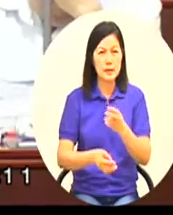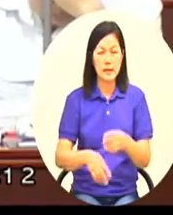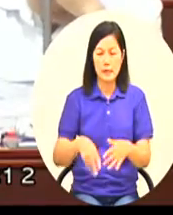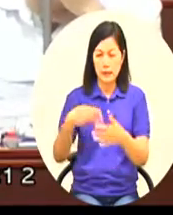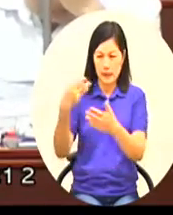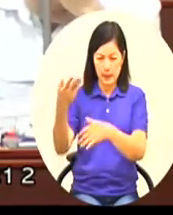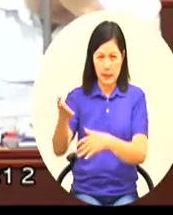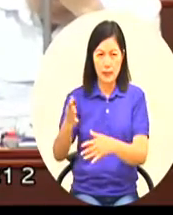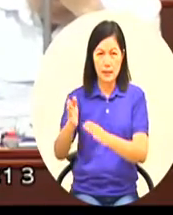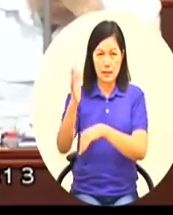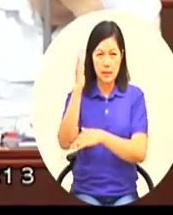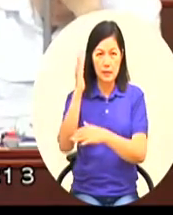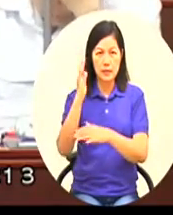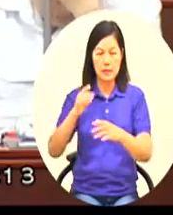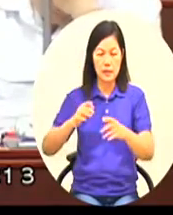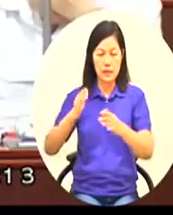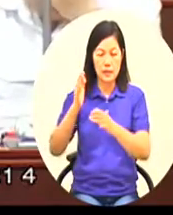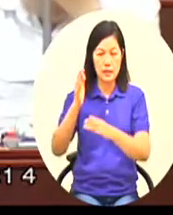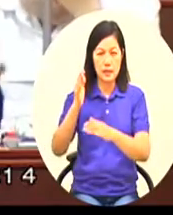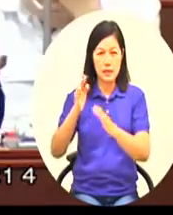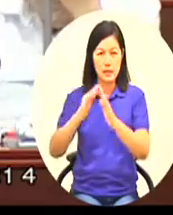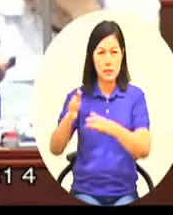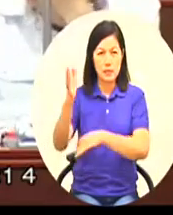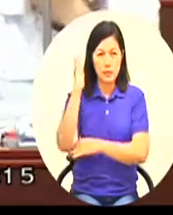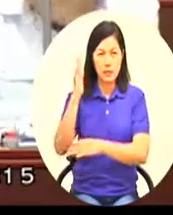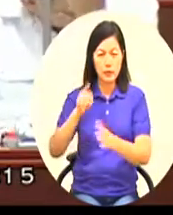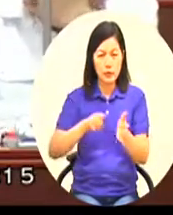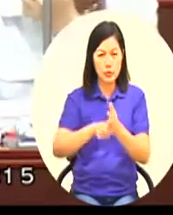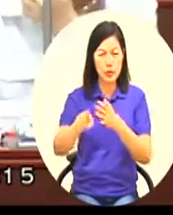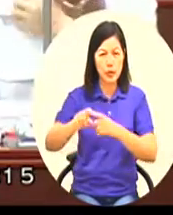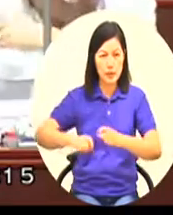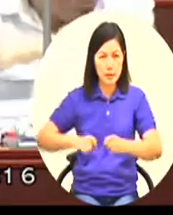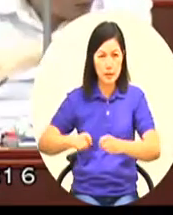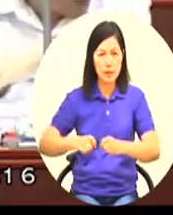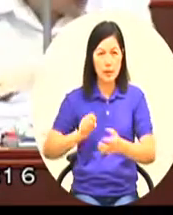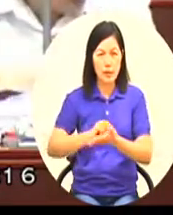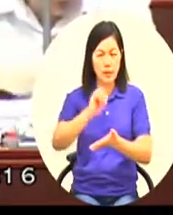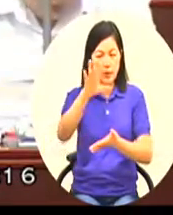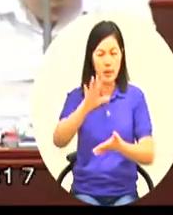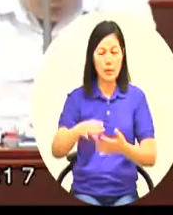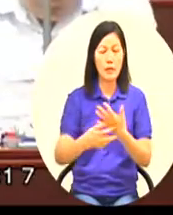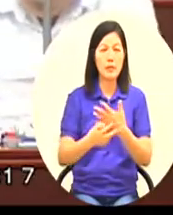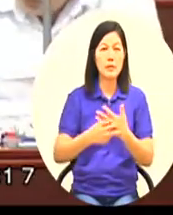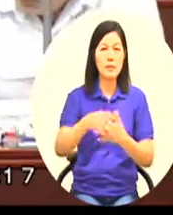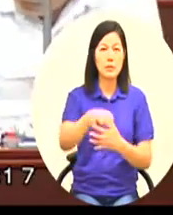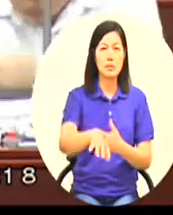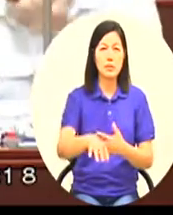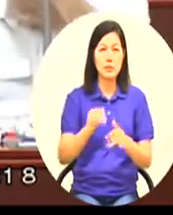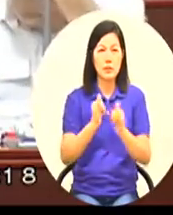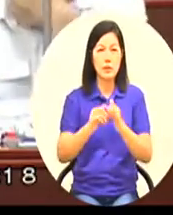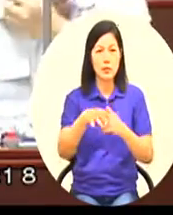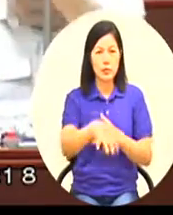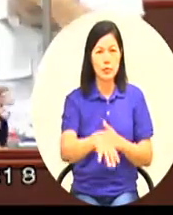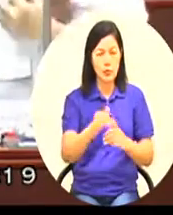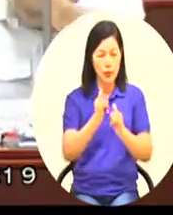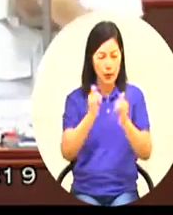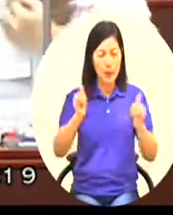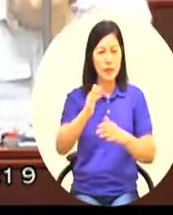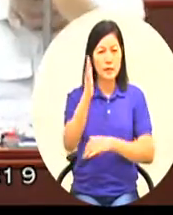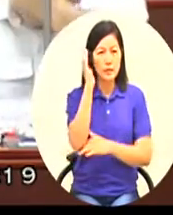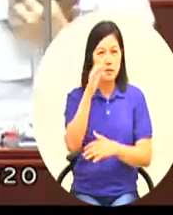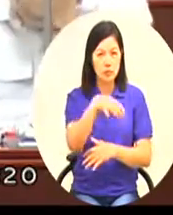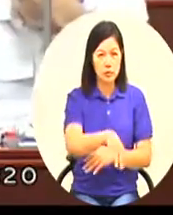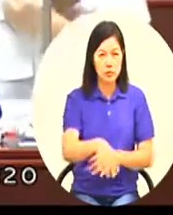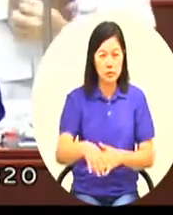出相关的一个专题报告，然后请比如卫生局的、教育局的、社会局、民政局相关的单